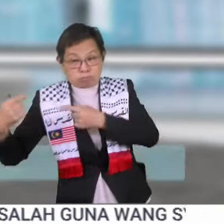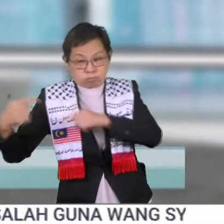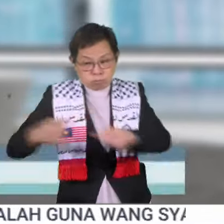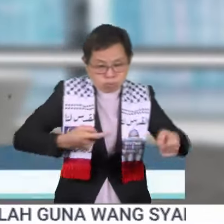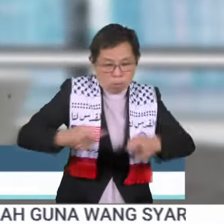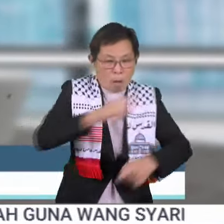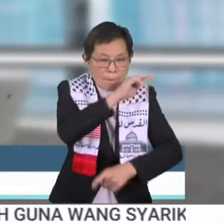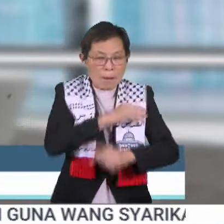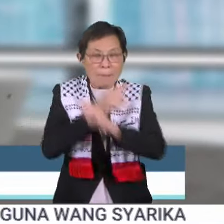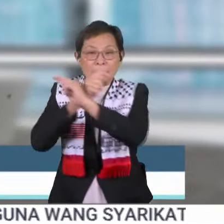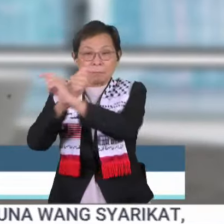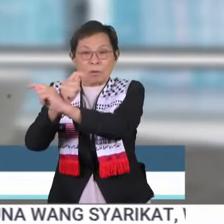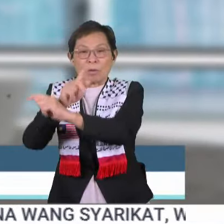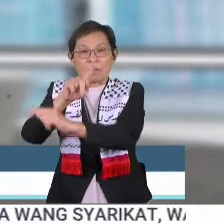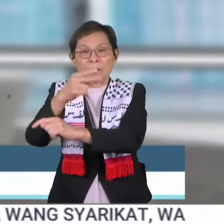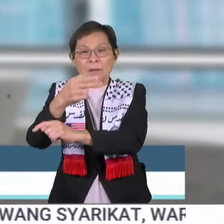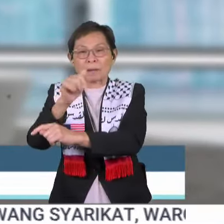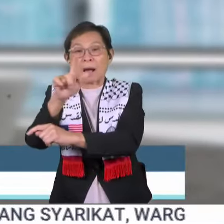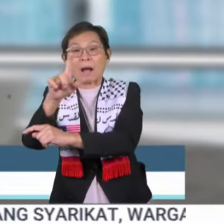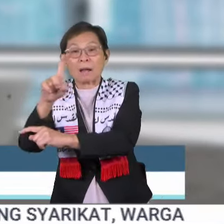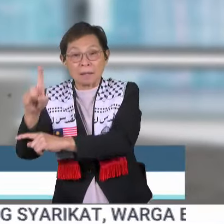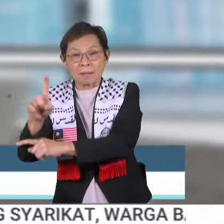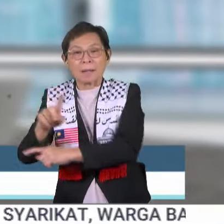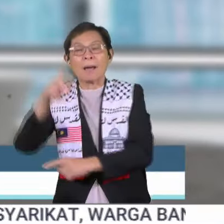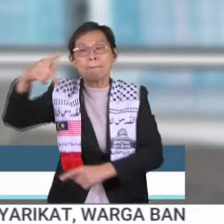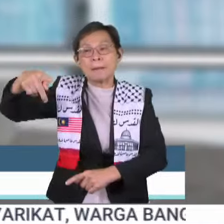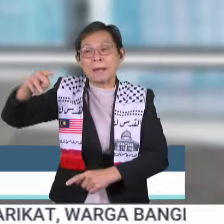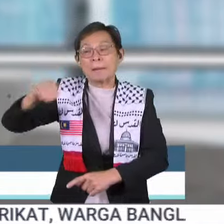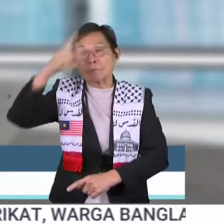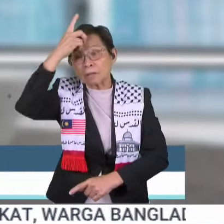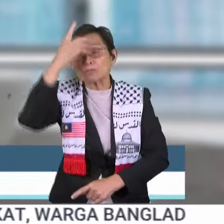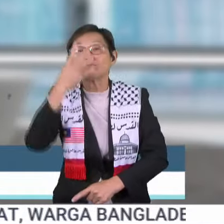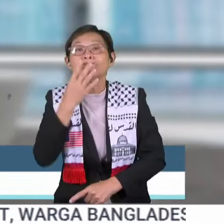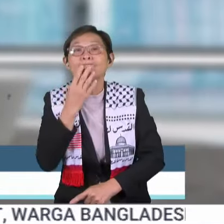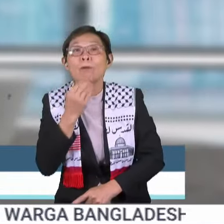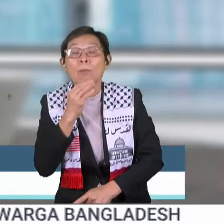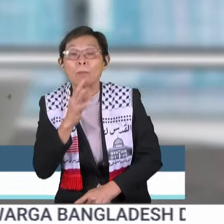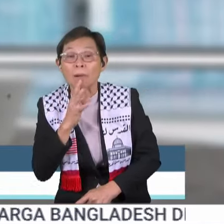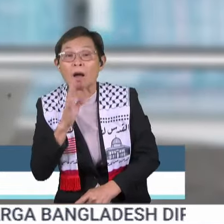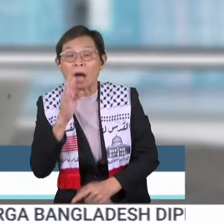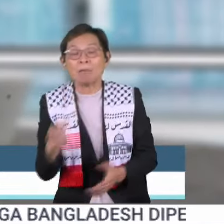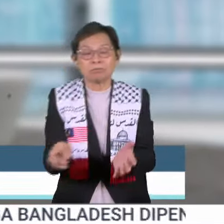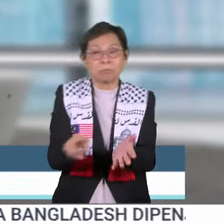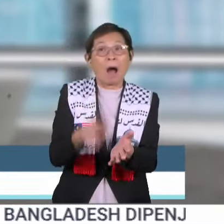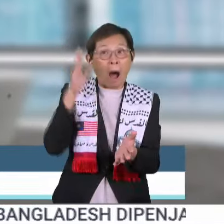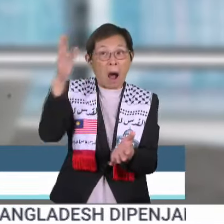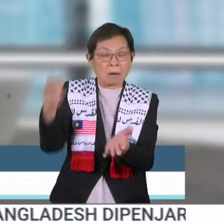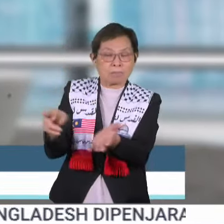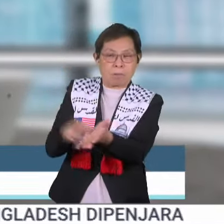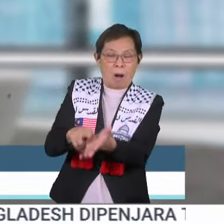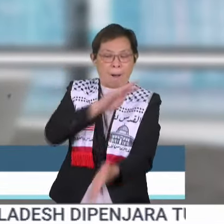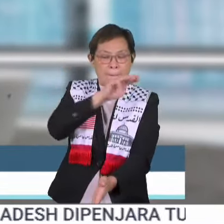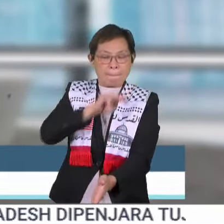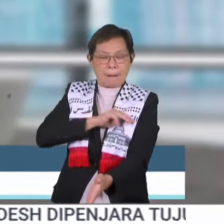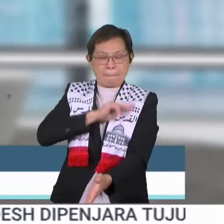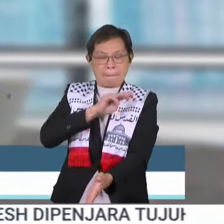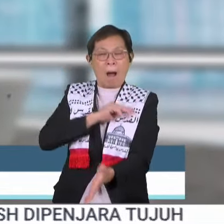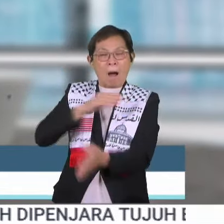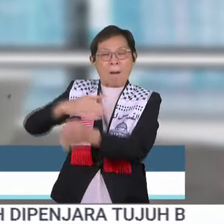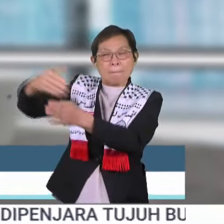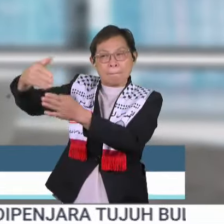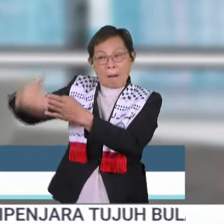Pertahanan Datuk Seri Mohamad Khalid nordin Perdana Menteri Datuk Seri Anwar ibrahimkata perkara itu akan dilaporkan kepada jemaah menteri selepas